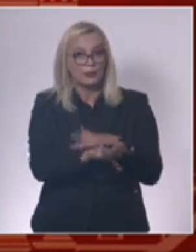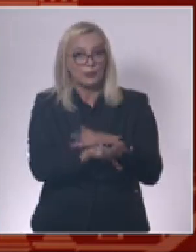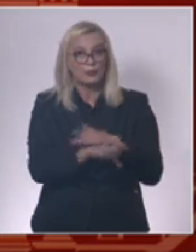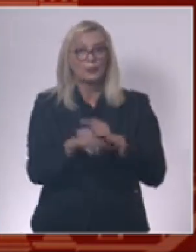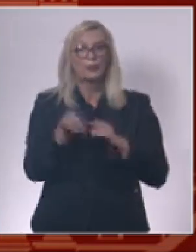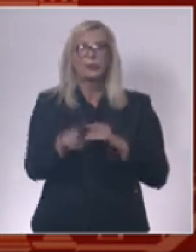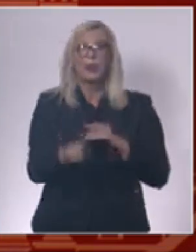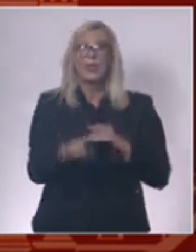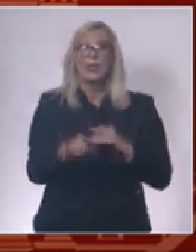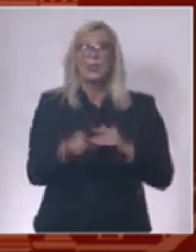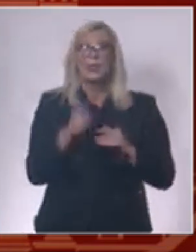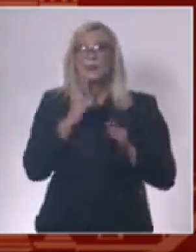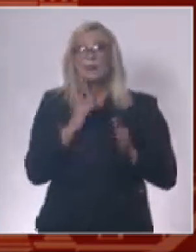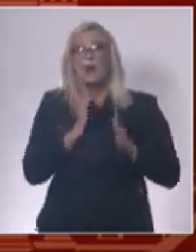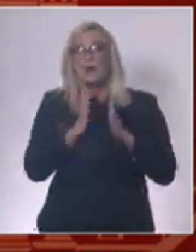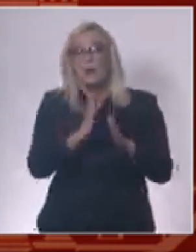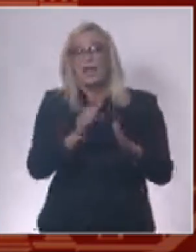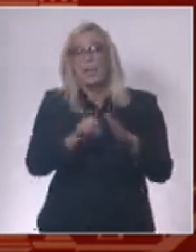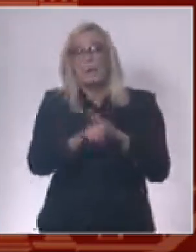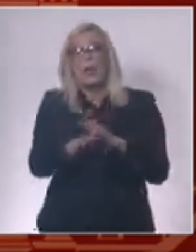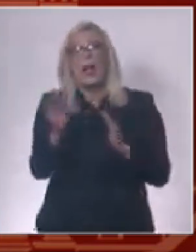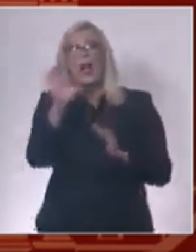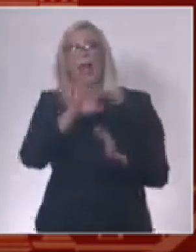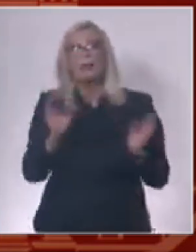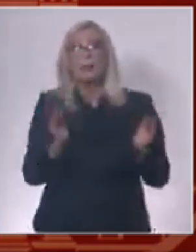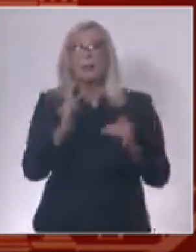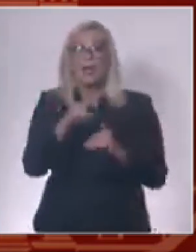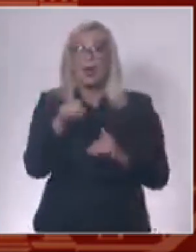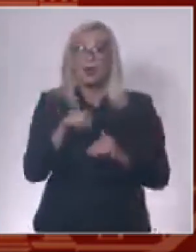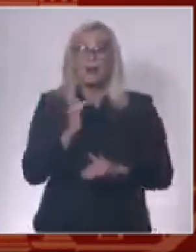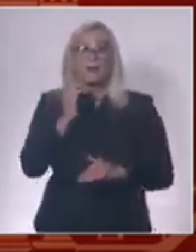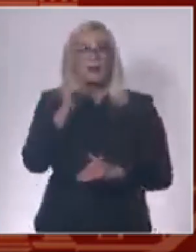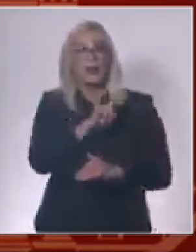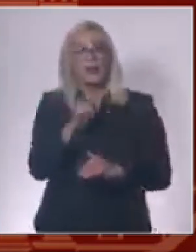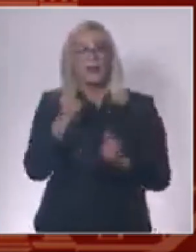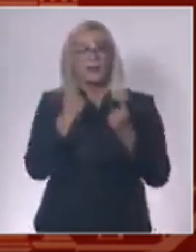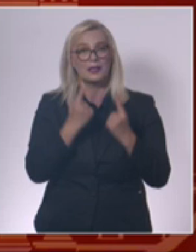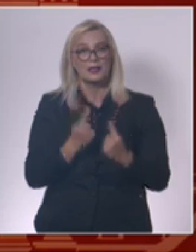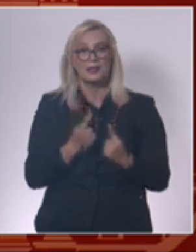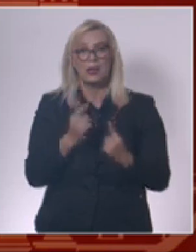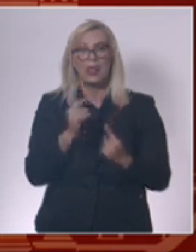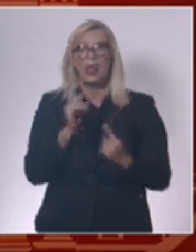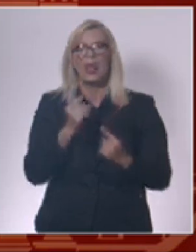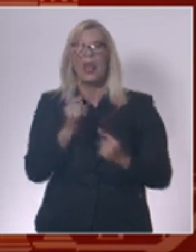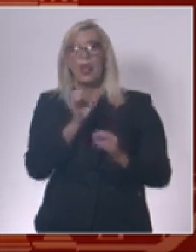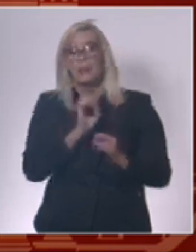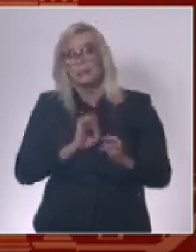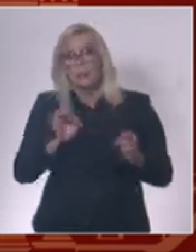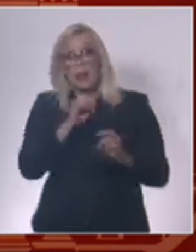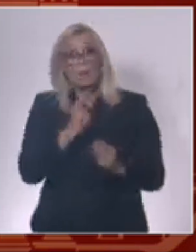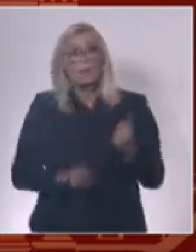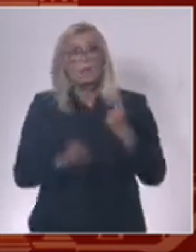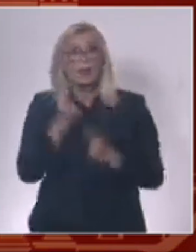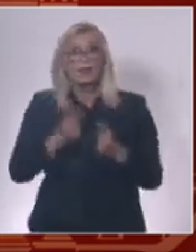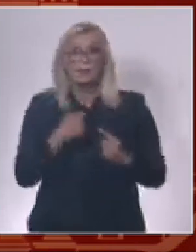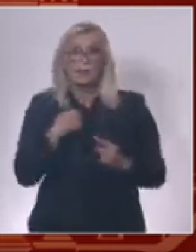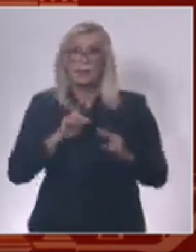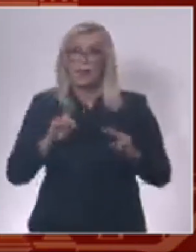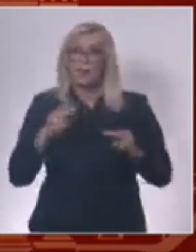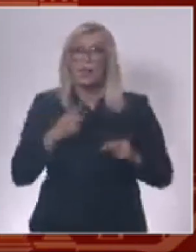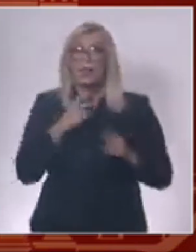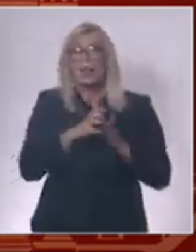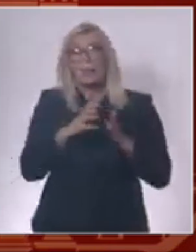на натамошно имплементирање на европските стандарди. Ова влада нема да застане пред ниту еден предизвик. Ќе продолжиме да работиме